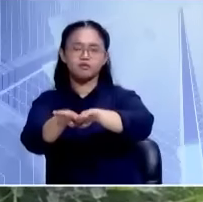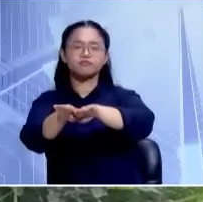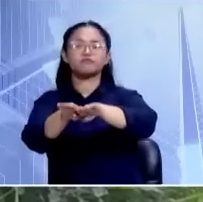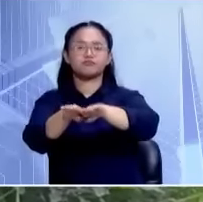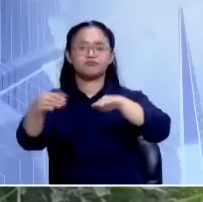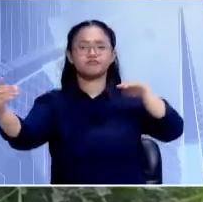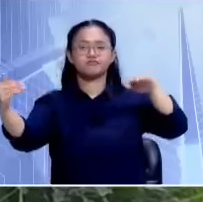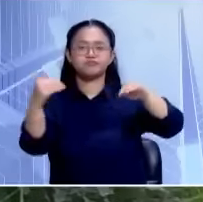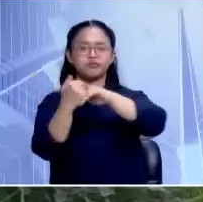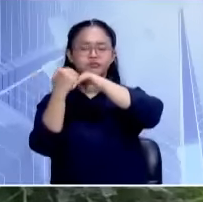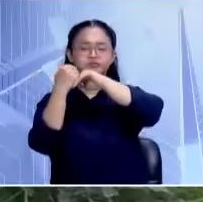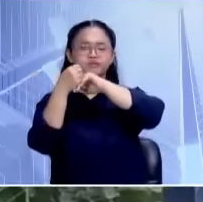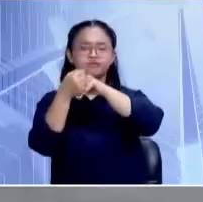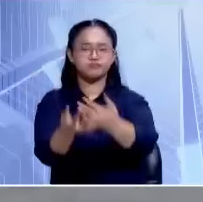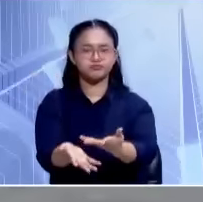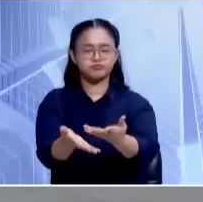berlawanan.